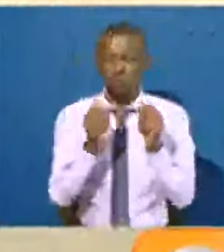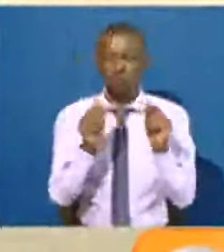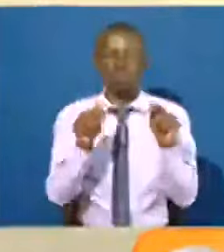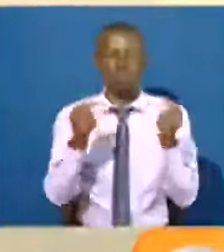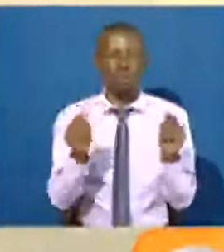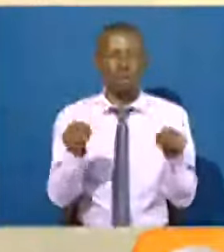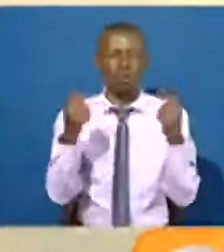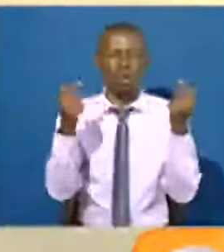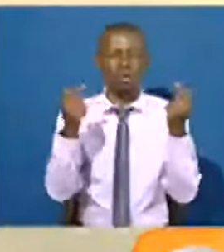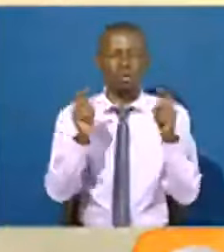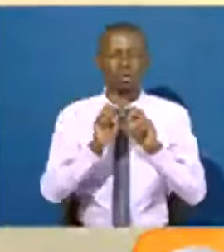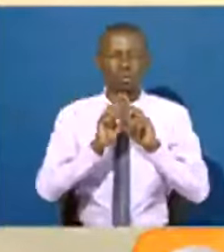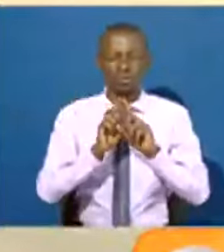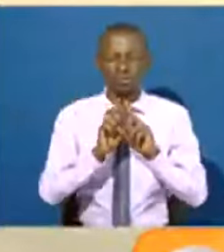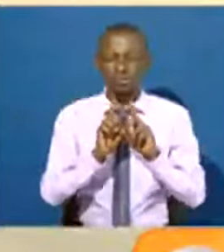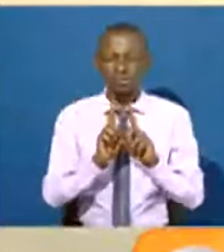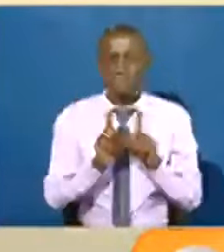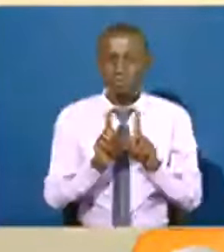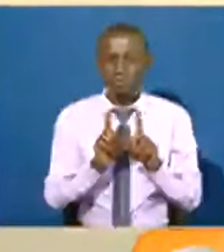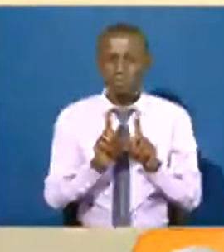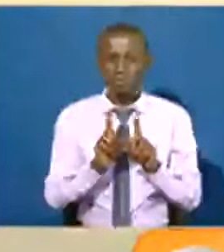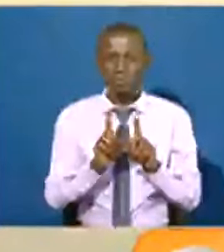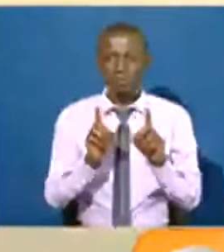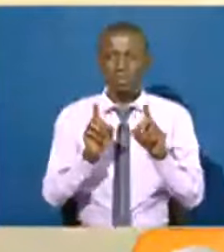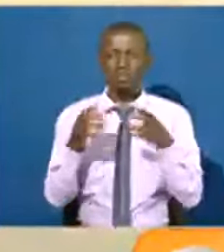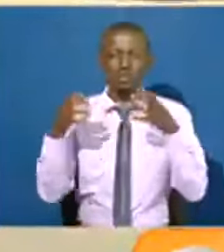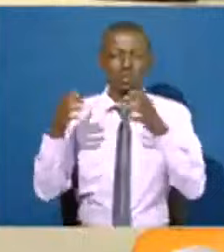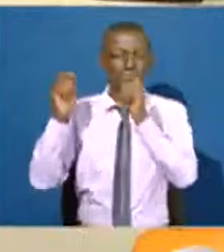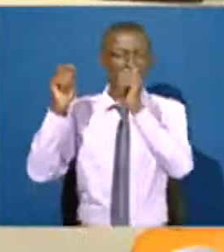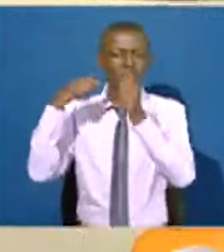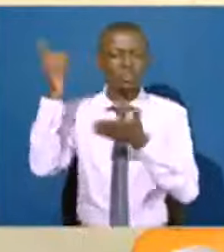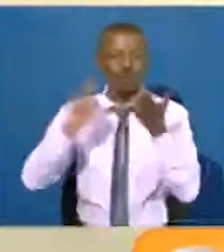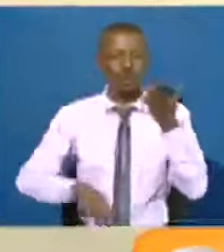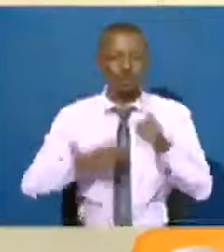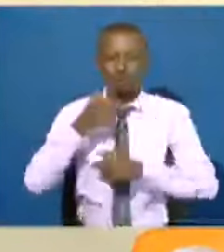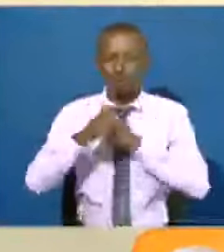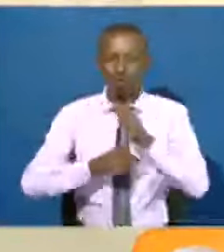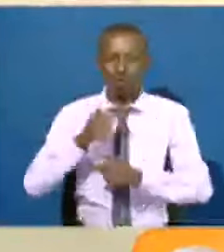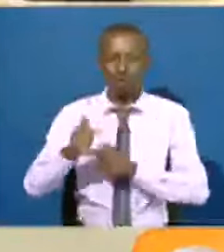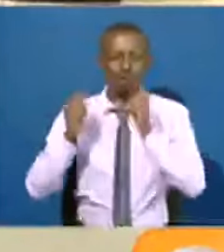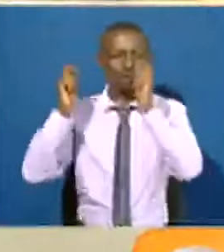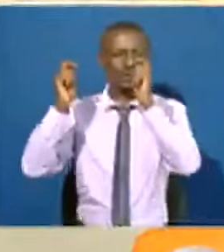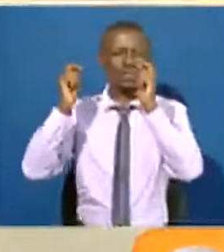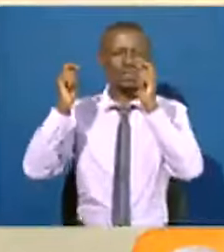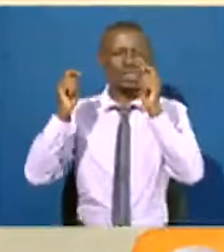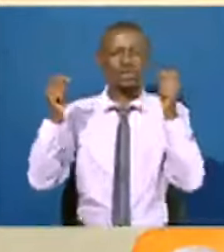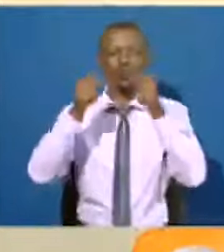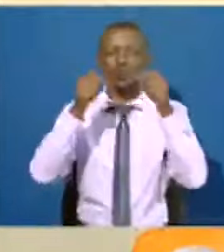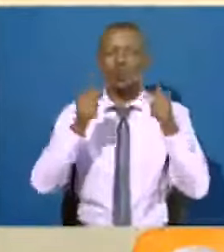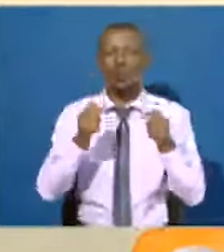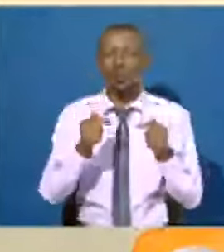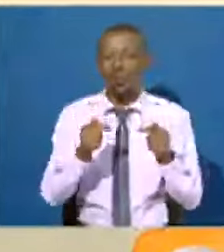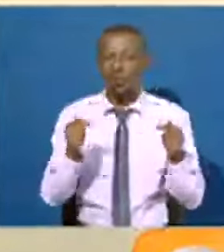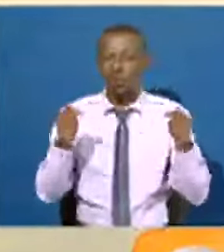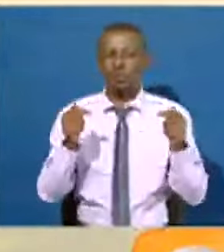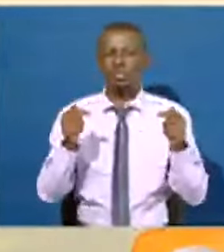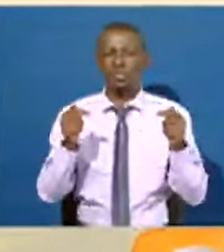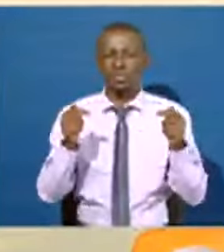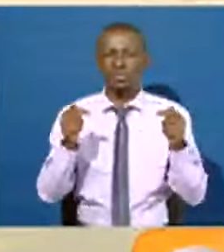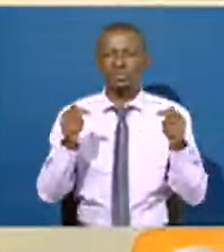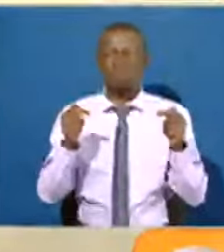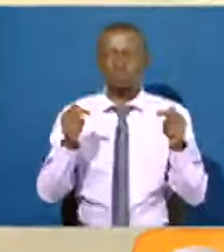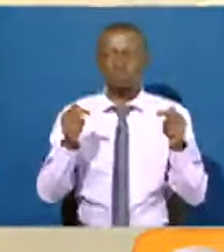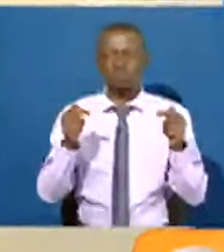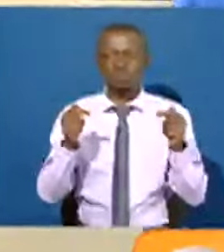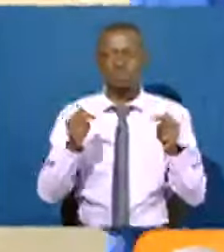fujo. Licha ya hayo, waandamanaji hao wanasema kwamba wataendelea kuandamana kukasirikia kile ambacho wanasema ni